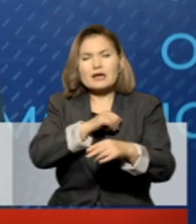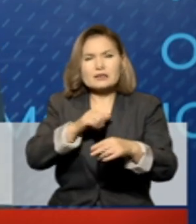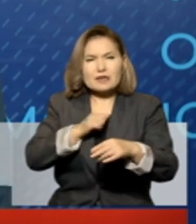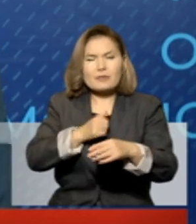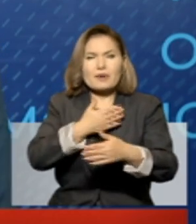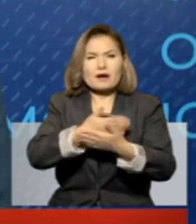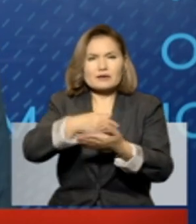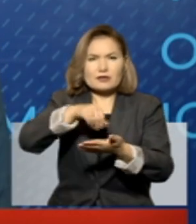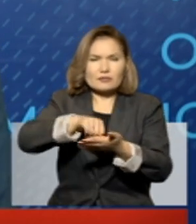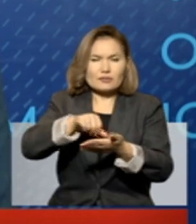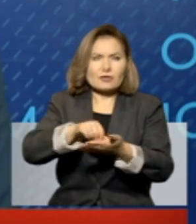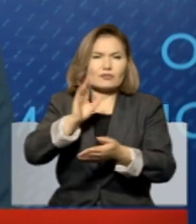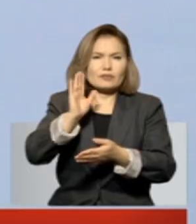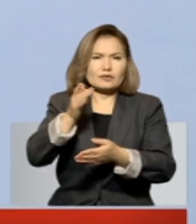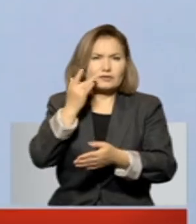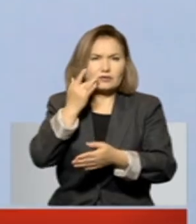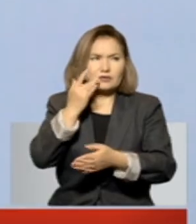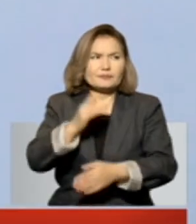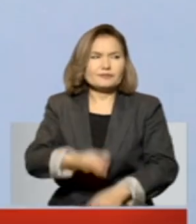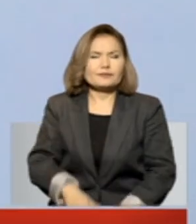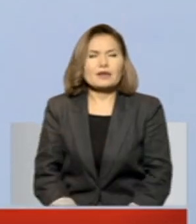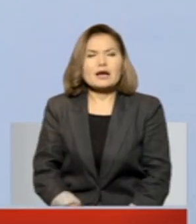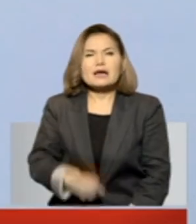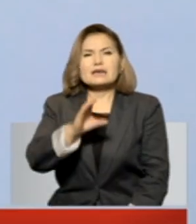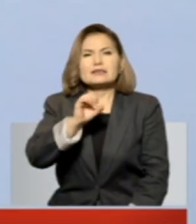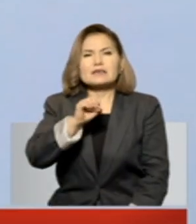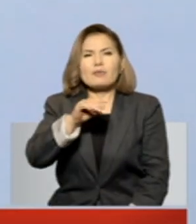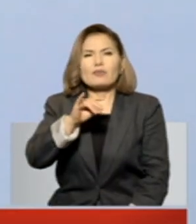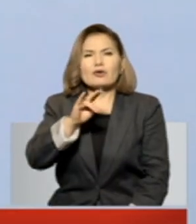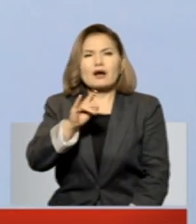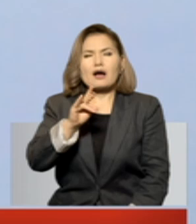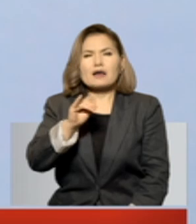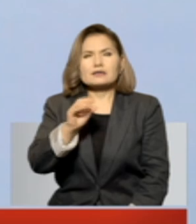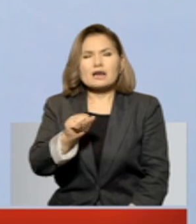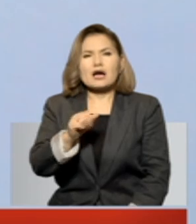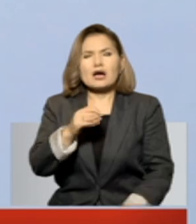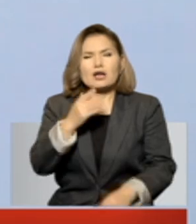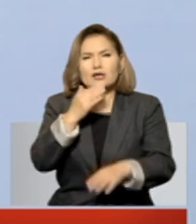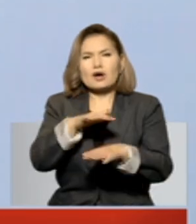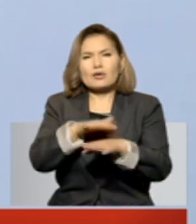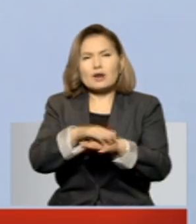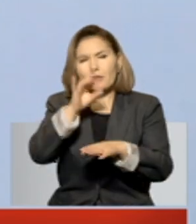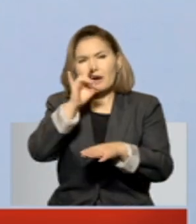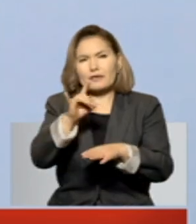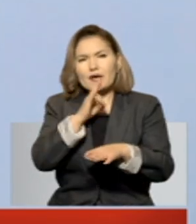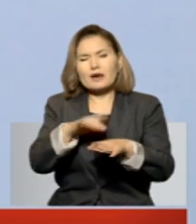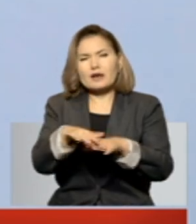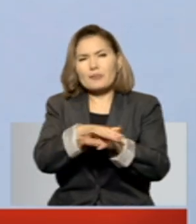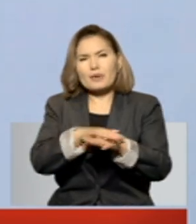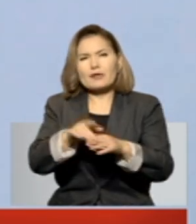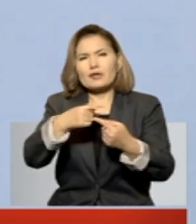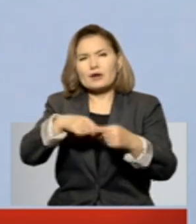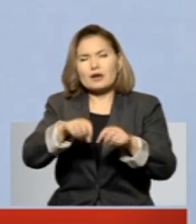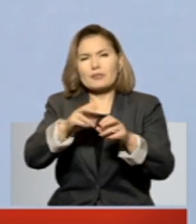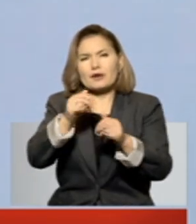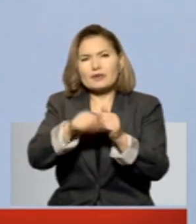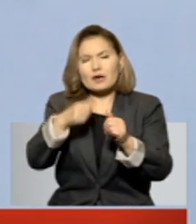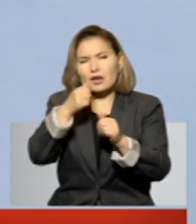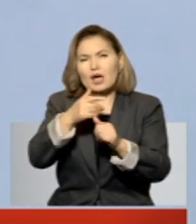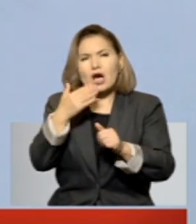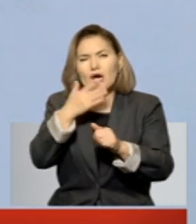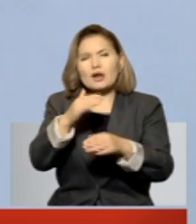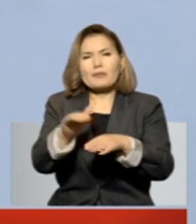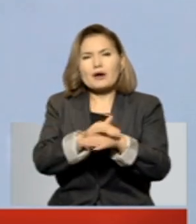өздері сақтандыра бастайды. Самұрық қазына ұлттық әл-ауқат қоры мен Қазақстан халқына қоғамдық қоры жыл сайынғы